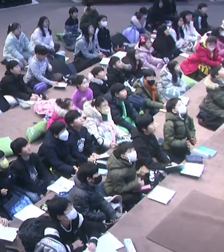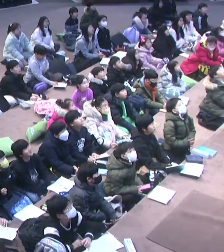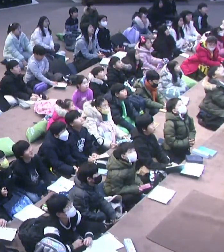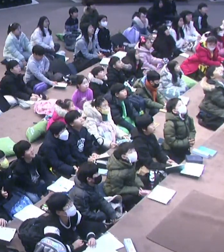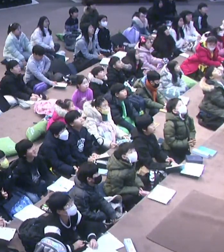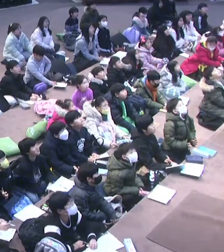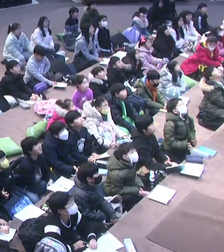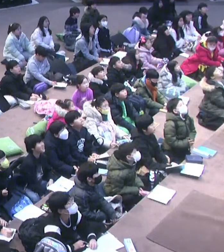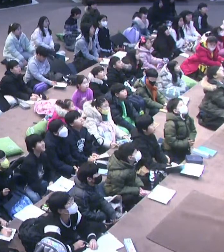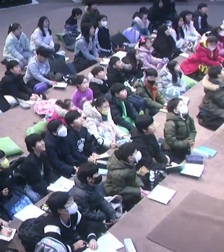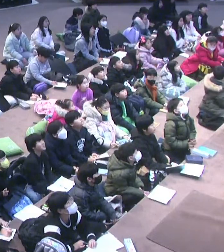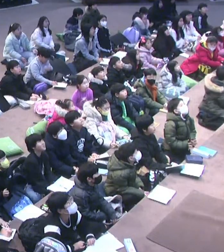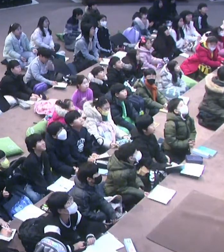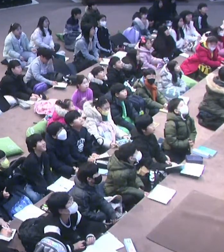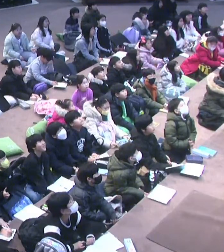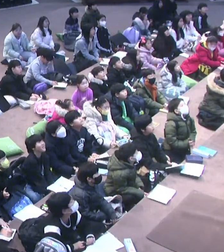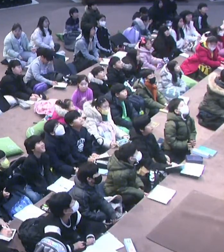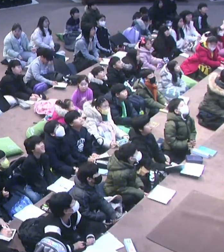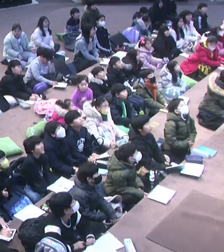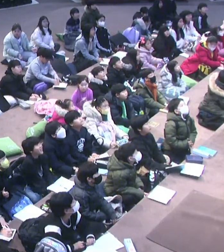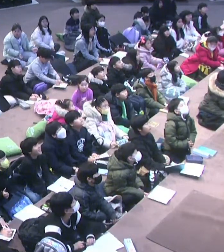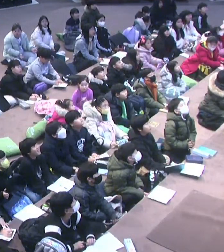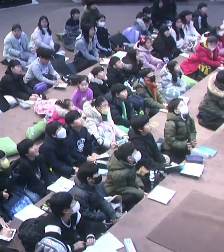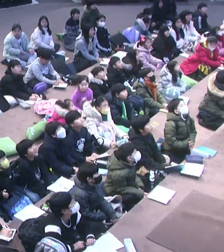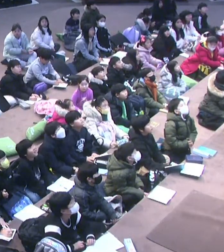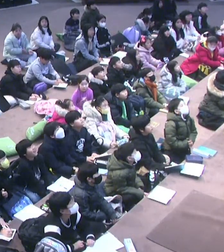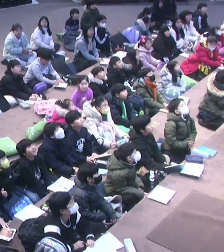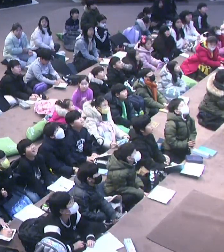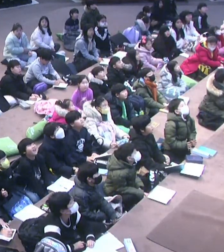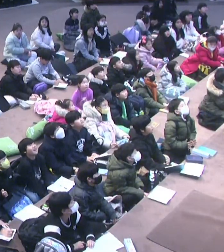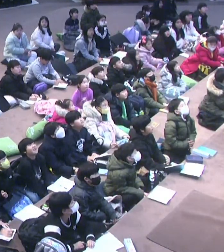오늘은 여기 남자 성도들이 이렇게 많아요. 여기에.